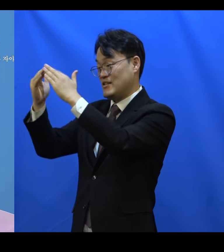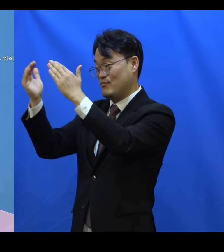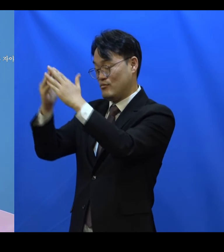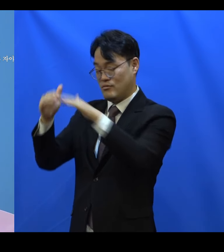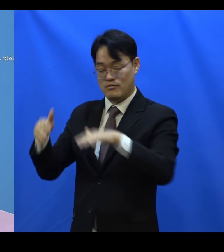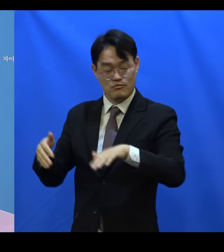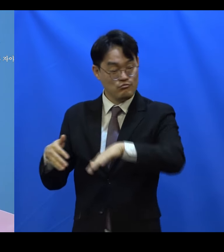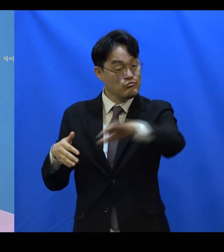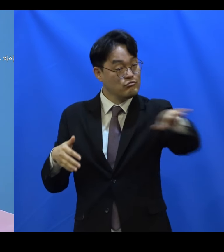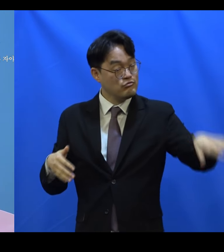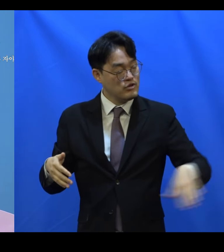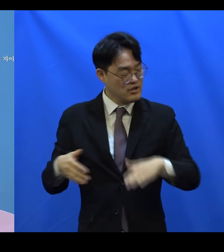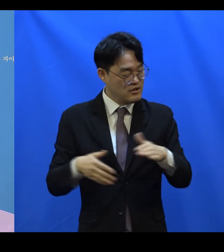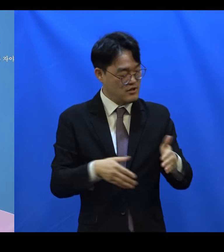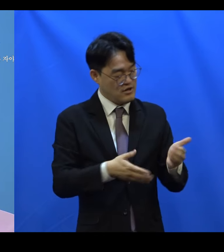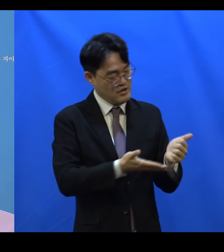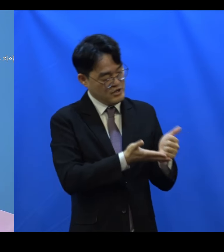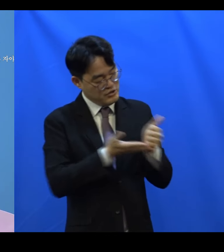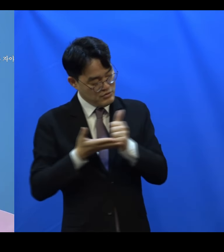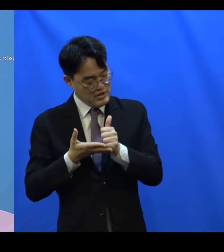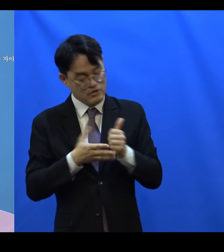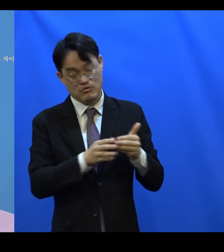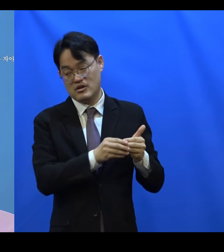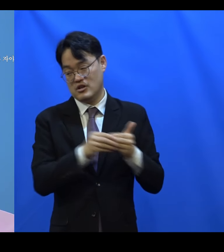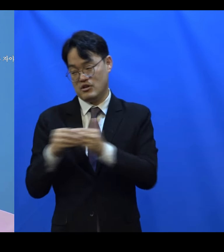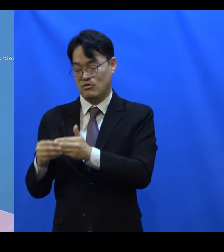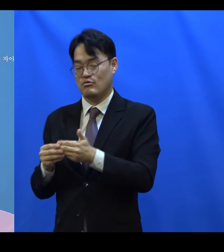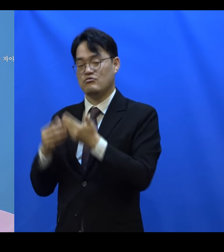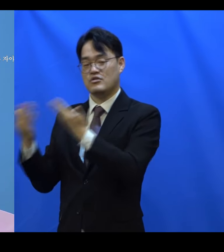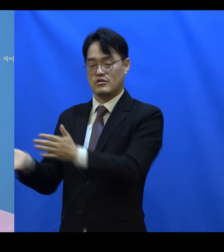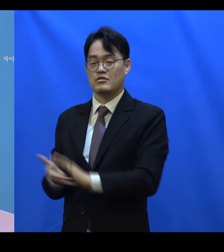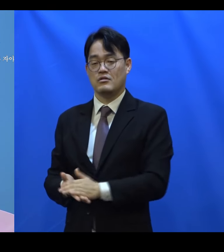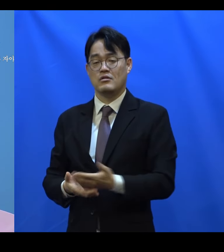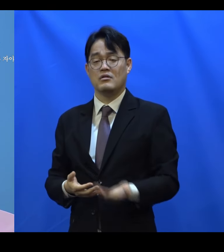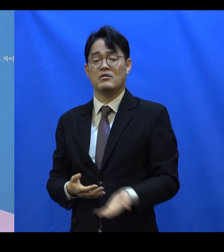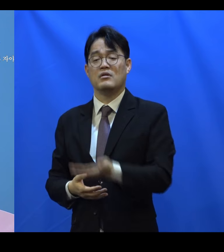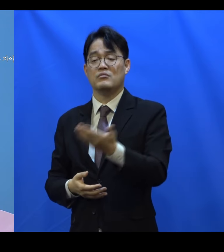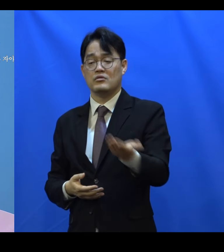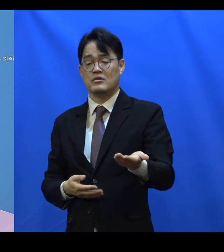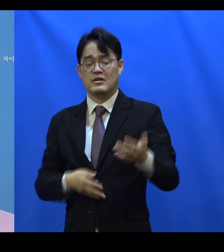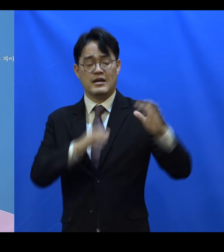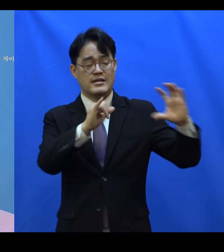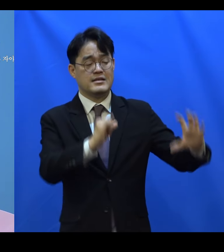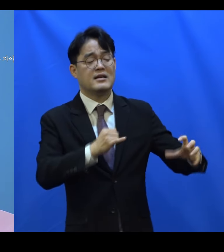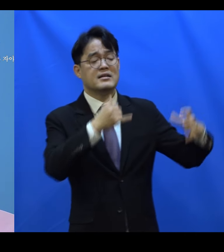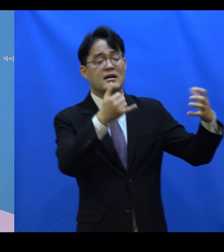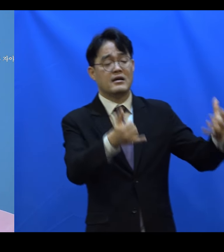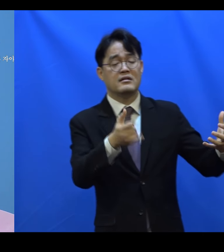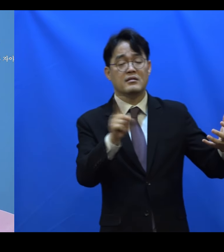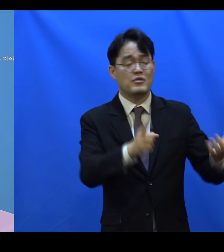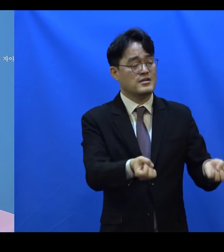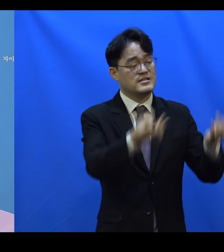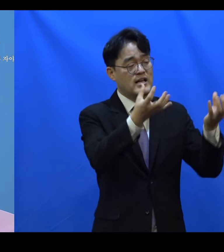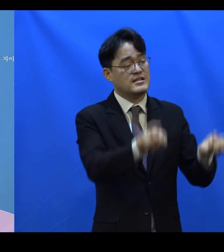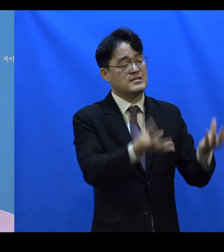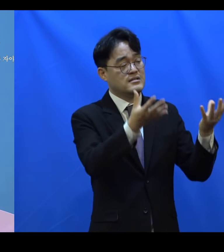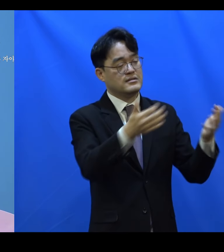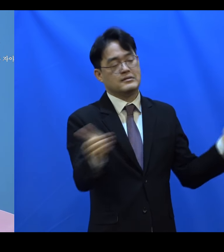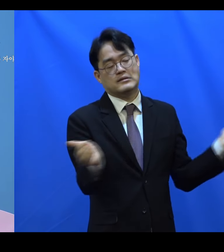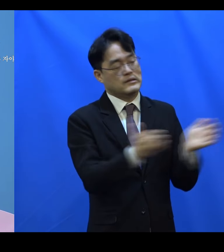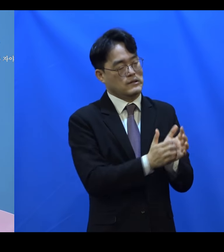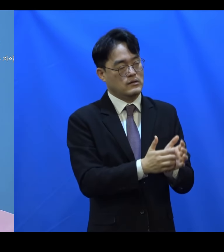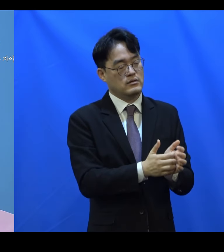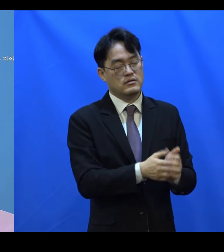들어보세요. 세상에 잔치집이 있는데 포도주가 떨어졌대요. 그게 세상의 모습이에요. 술은 잔치는 끝났다, 뭐 이런